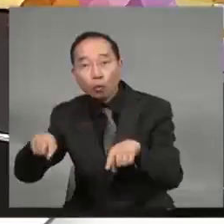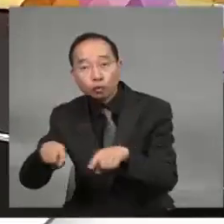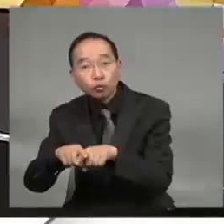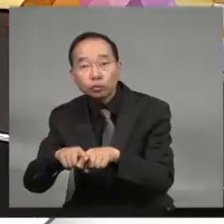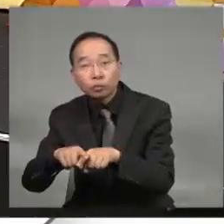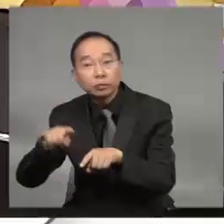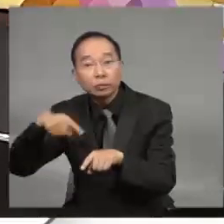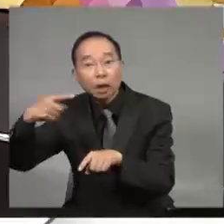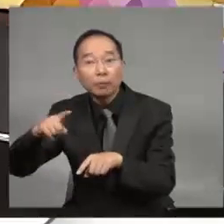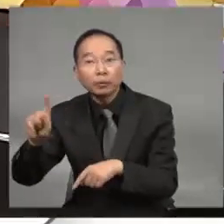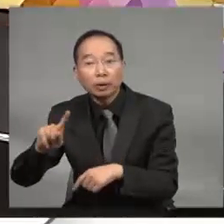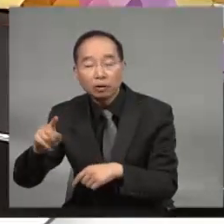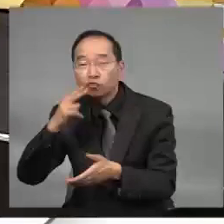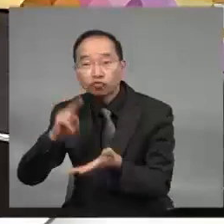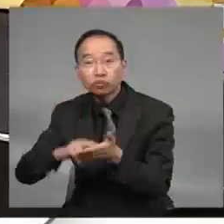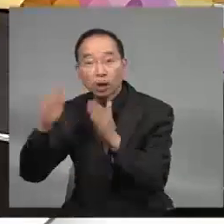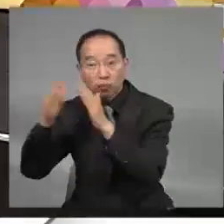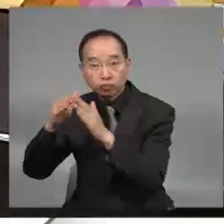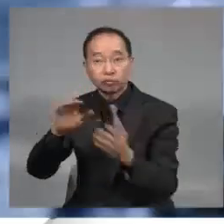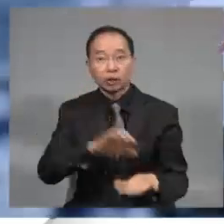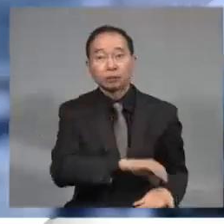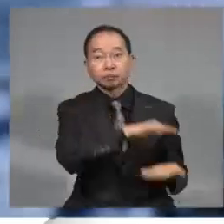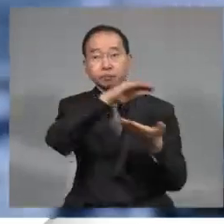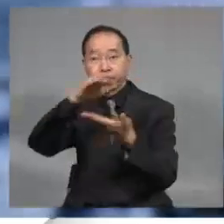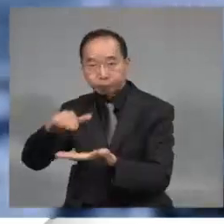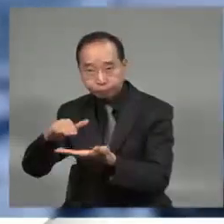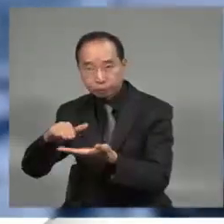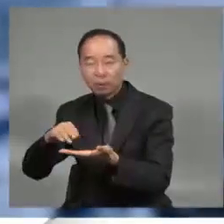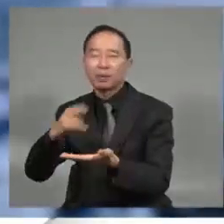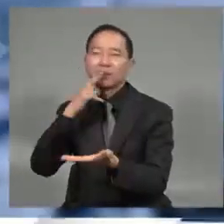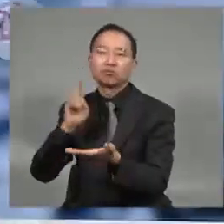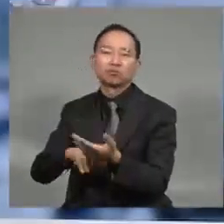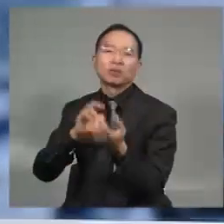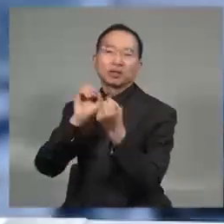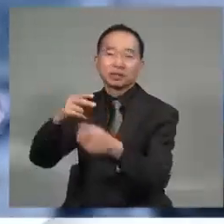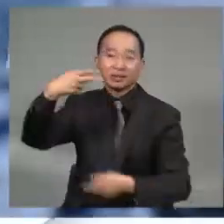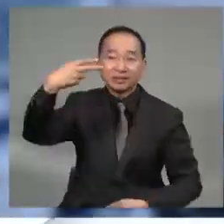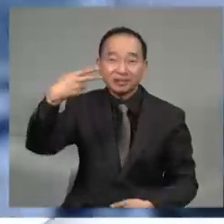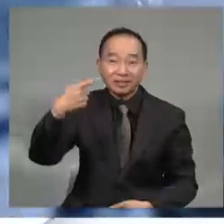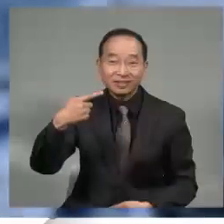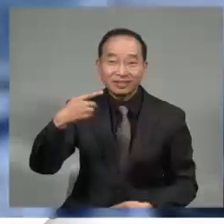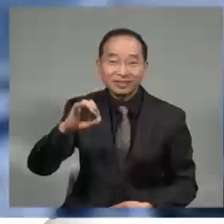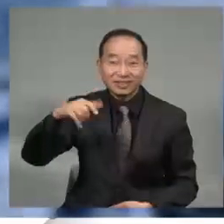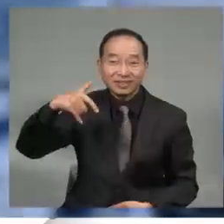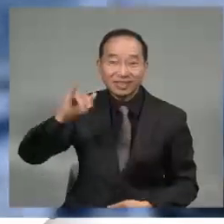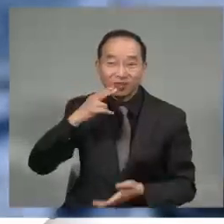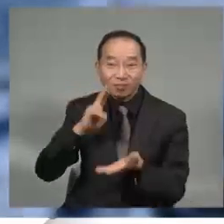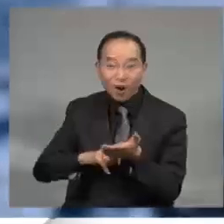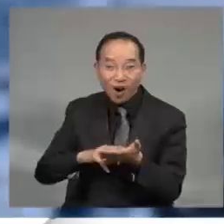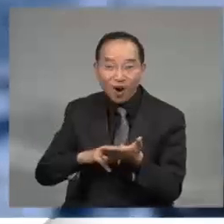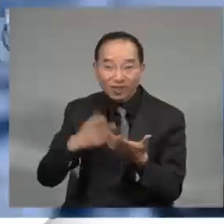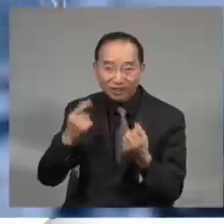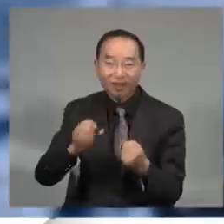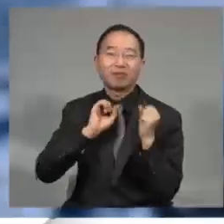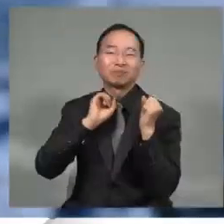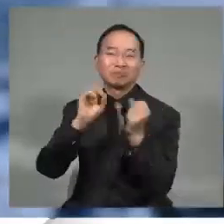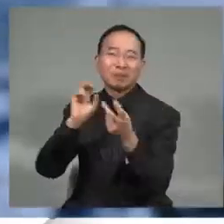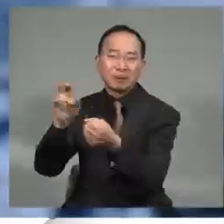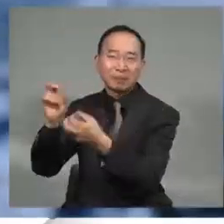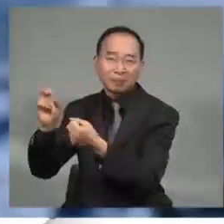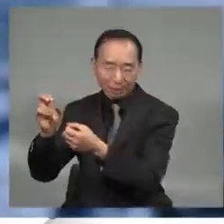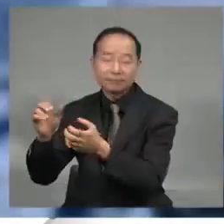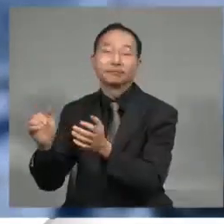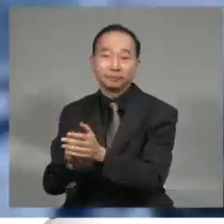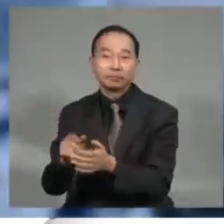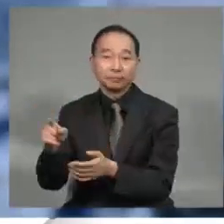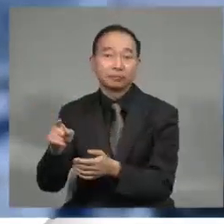부탁드릴게요. 네, 우체국으로 인계가 돼서 또 발송이 되면요. 그 관할 구시군 선관위에서 그 발송이 되는 등기 우편을 접수를 하게